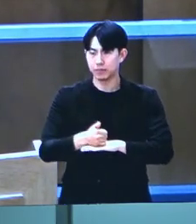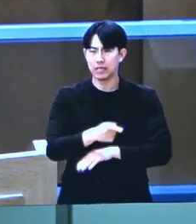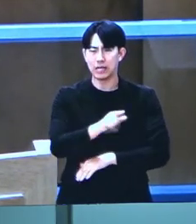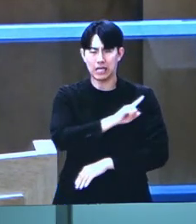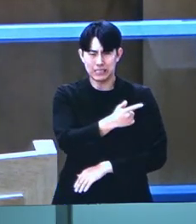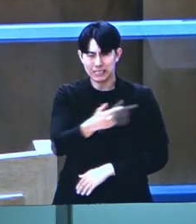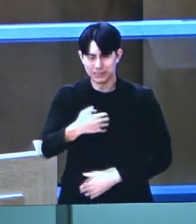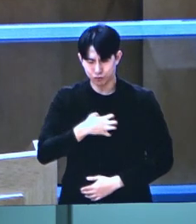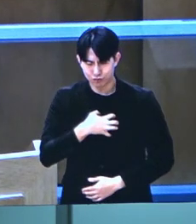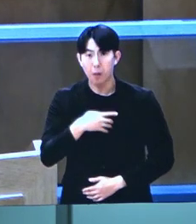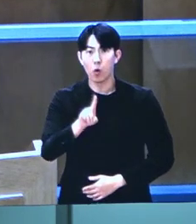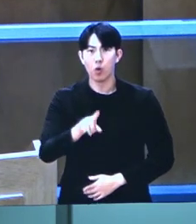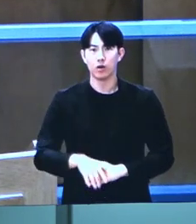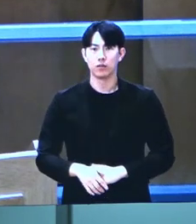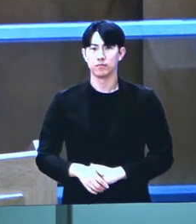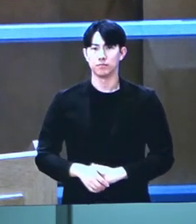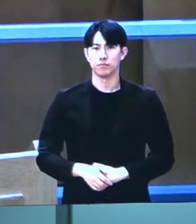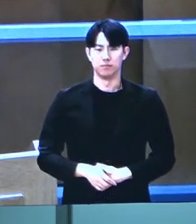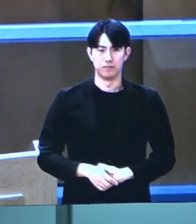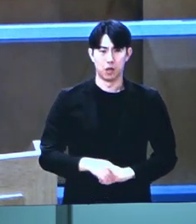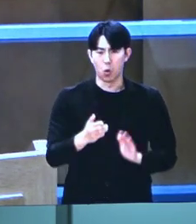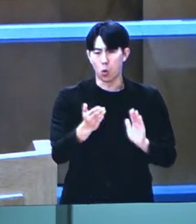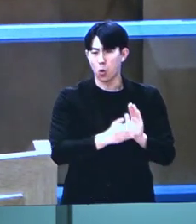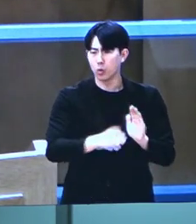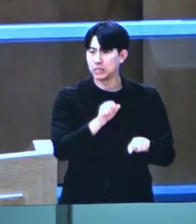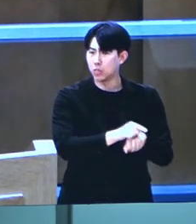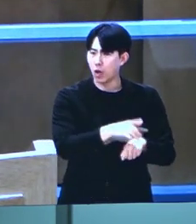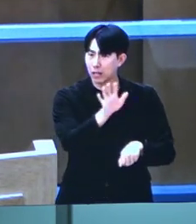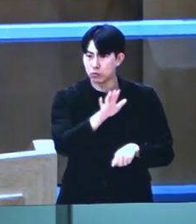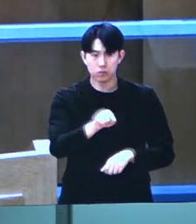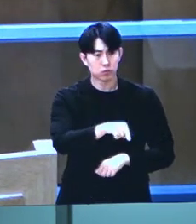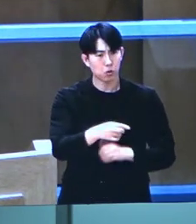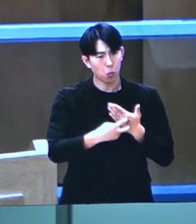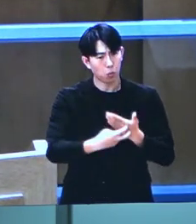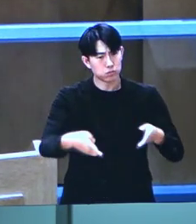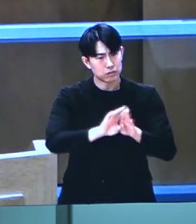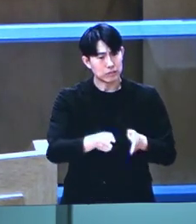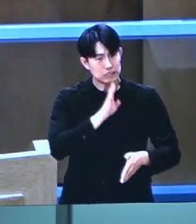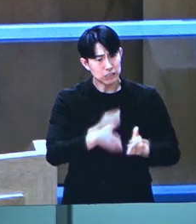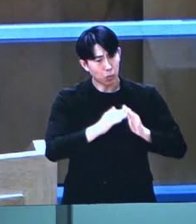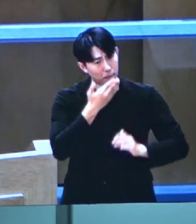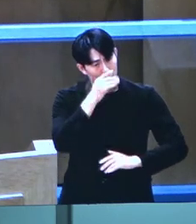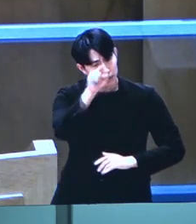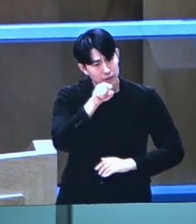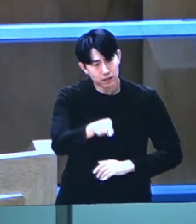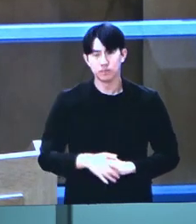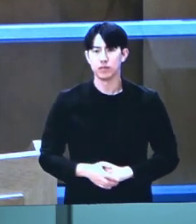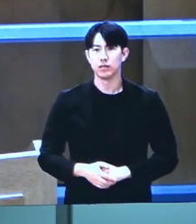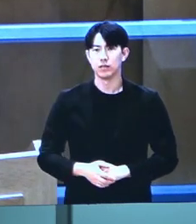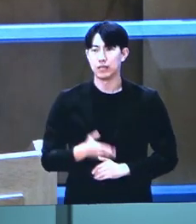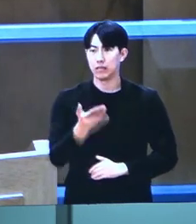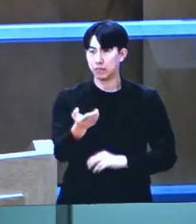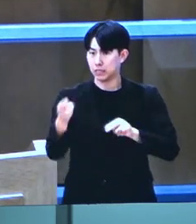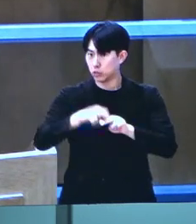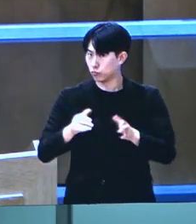것은 당위성이나 공정성을 넘어 실현 가능성에 대한 질문입니다. 김동연 지사께서는 취임 이후